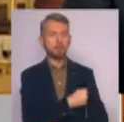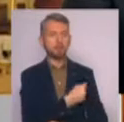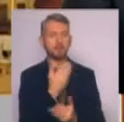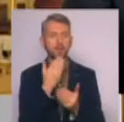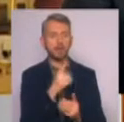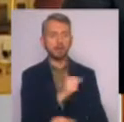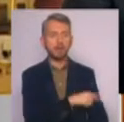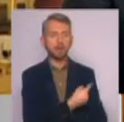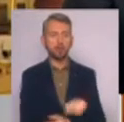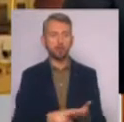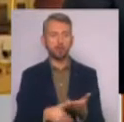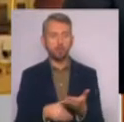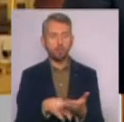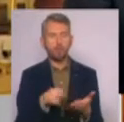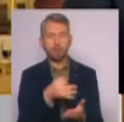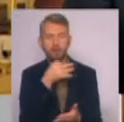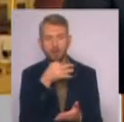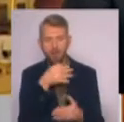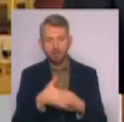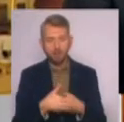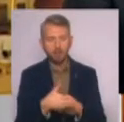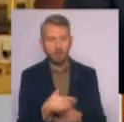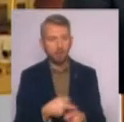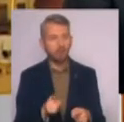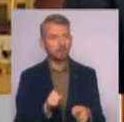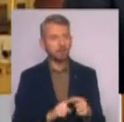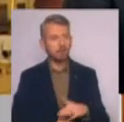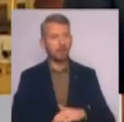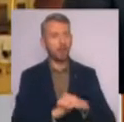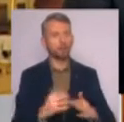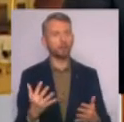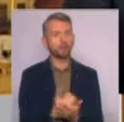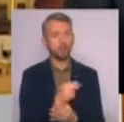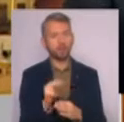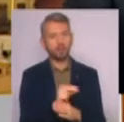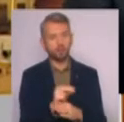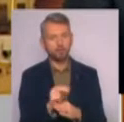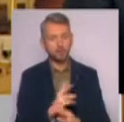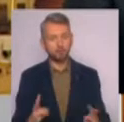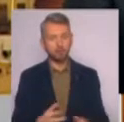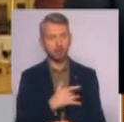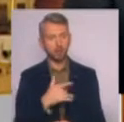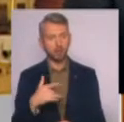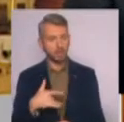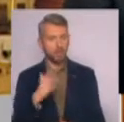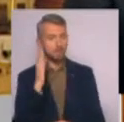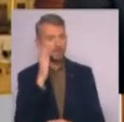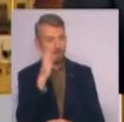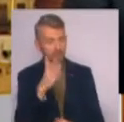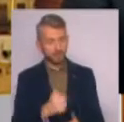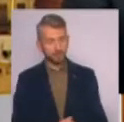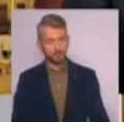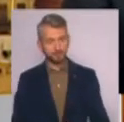звернення за медичною допомогою на ранніх етапах – це залог успіху лікування пневмонії в перспективі в